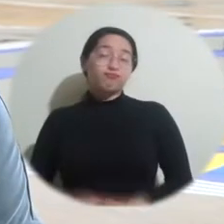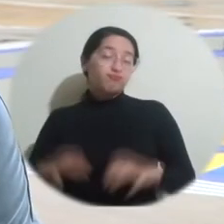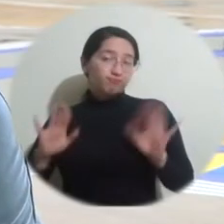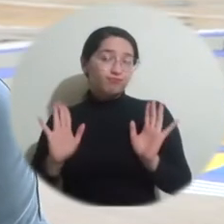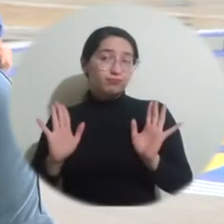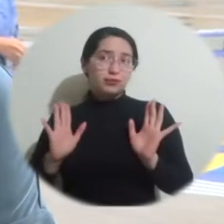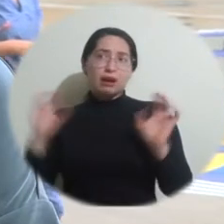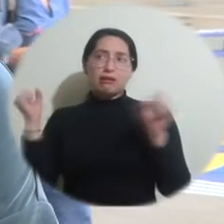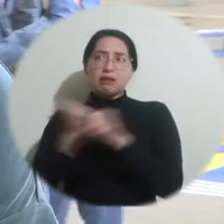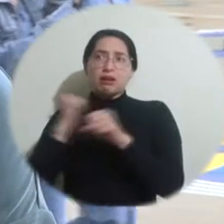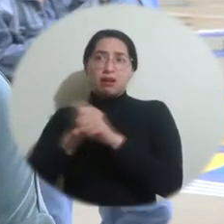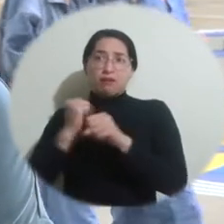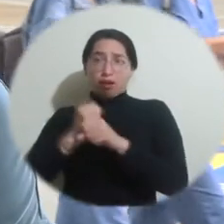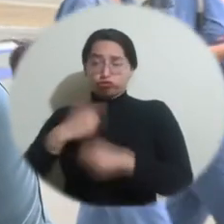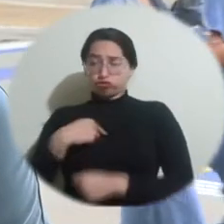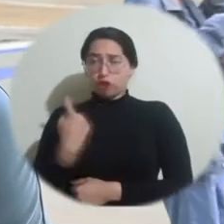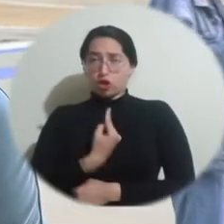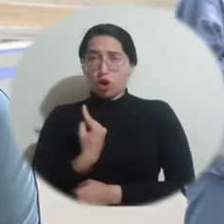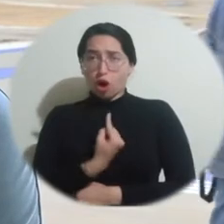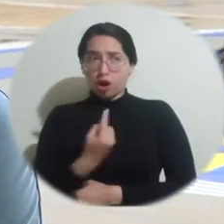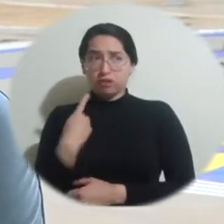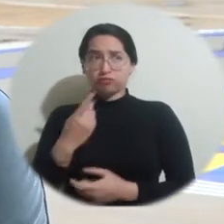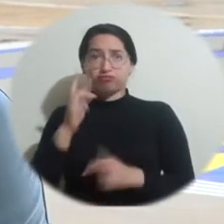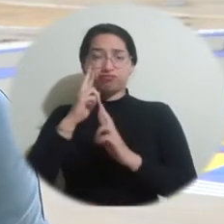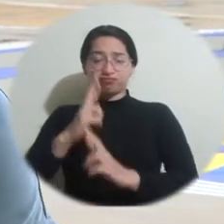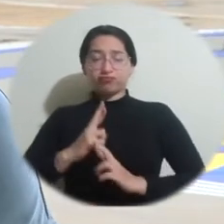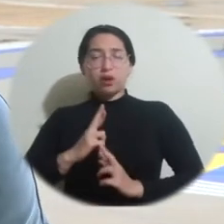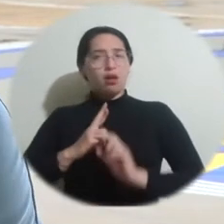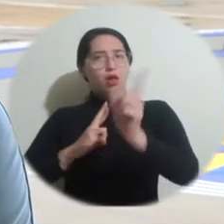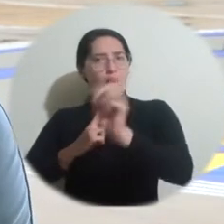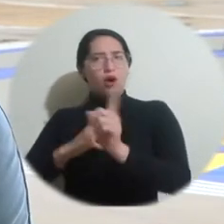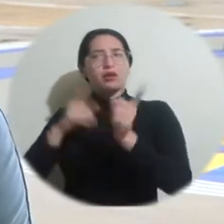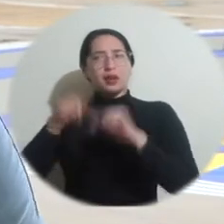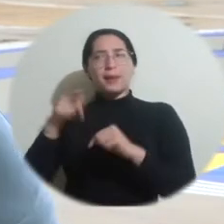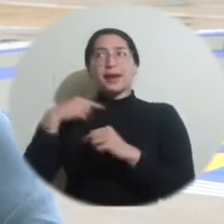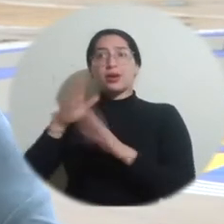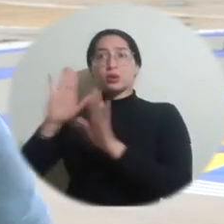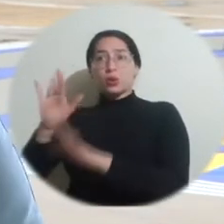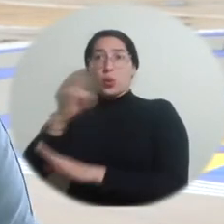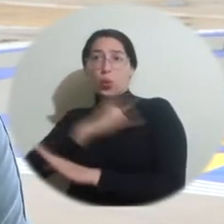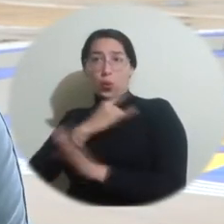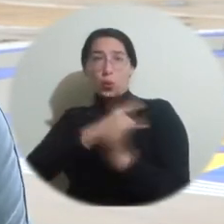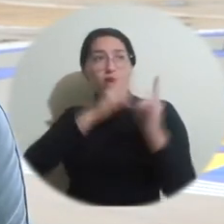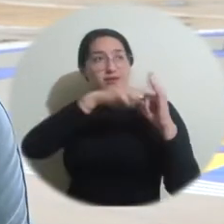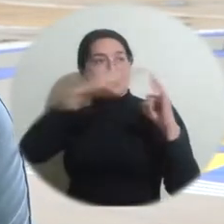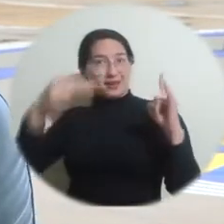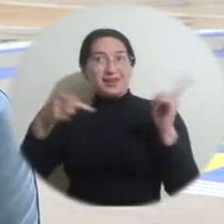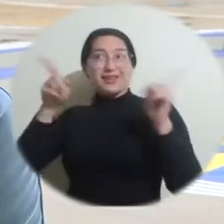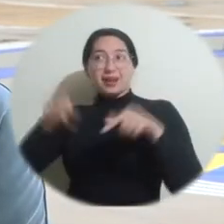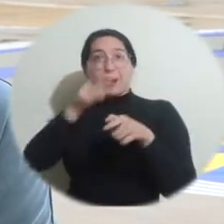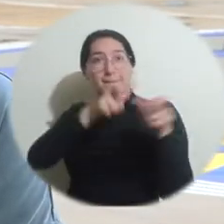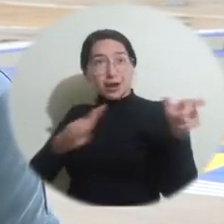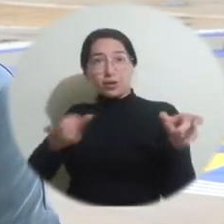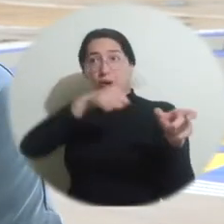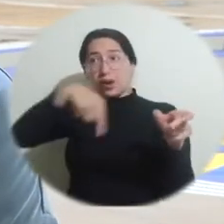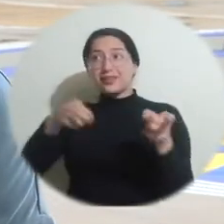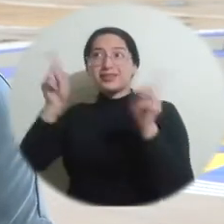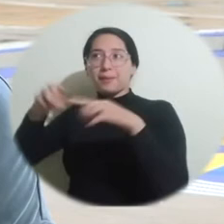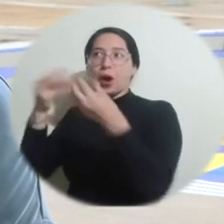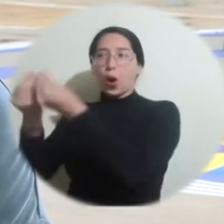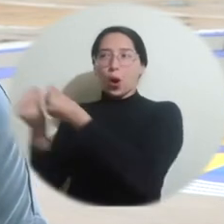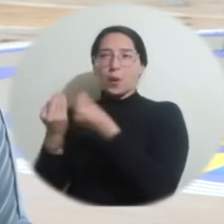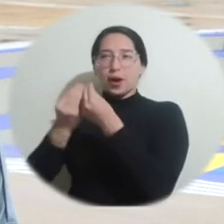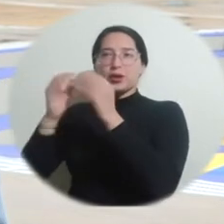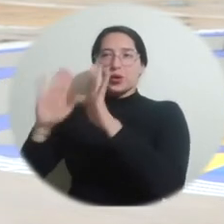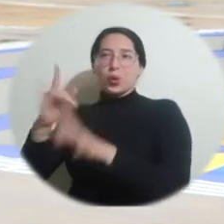Questo lavoro che non ho fatto solo, ho fatto con tutta la persona dell'Università di Maddalena e con la persona,